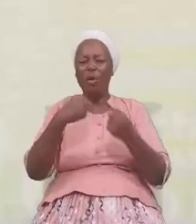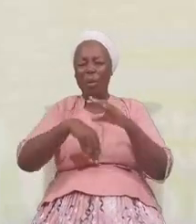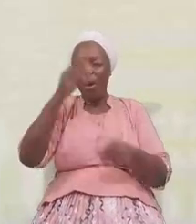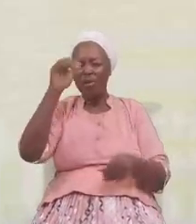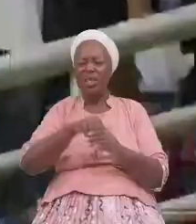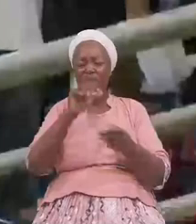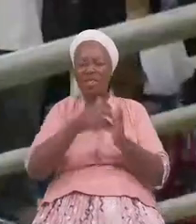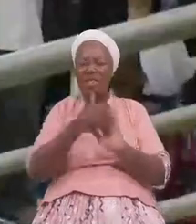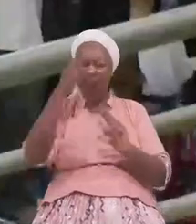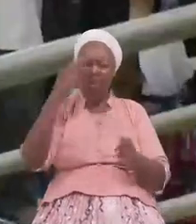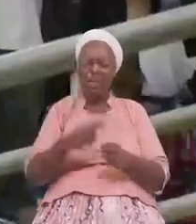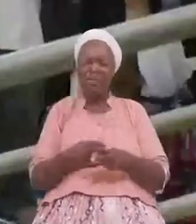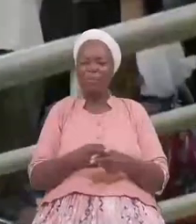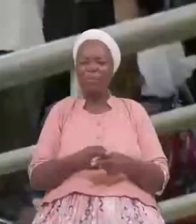Jésus.